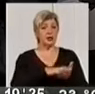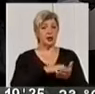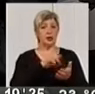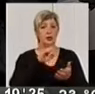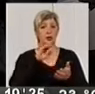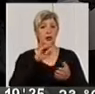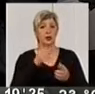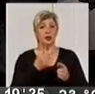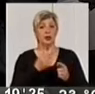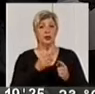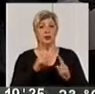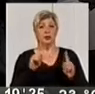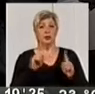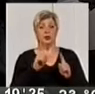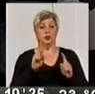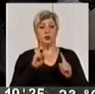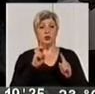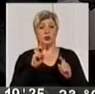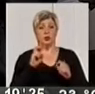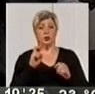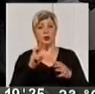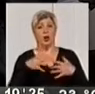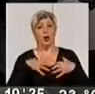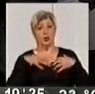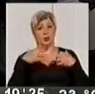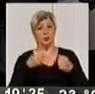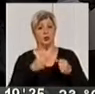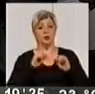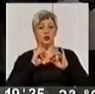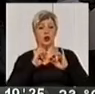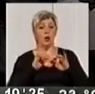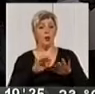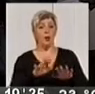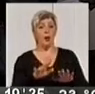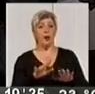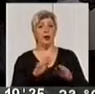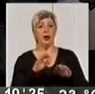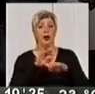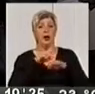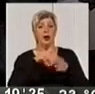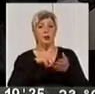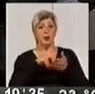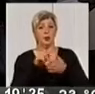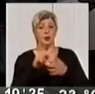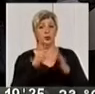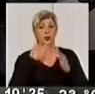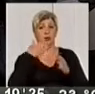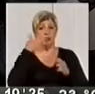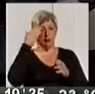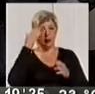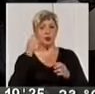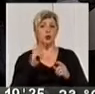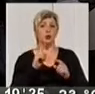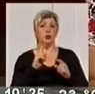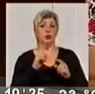належним чином оздоровча кампанія проходила влітку, оздоровча кампанія дітей.